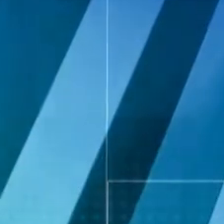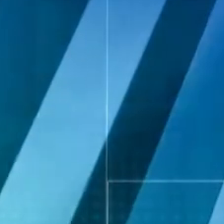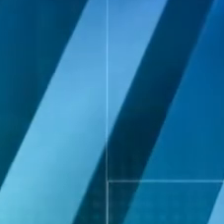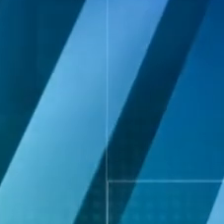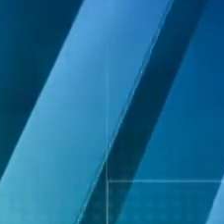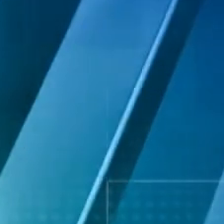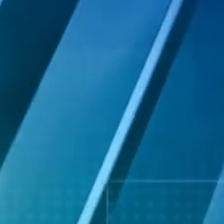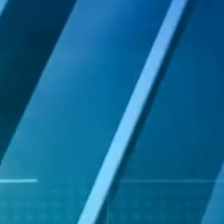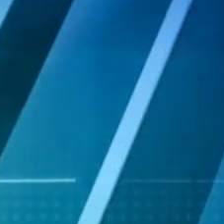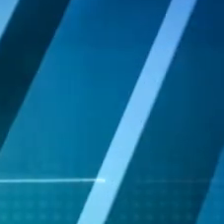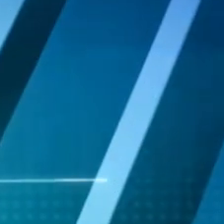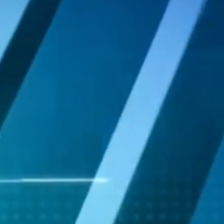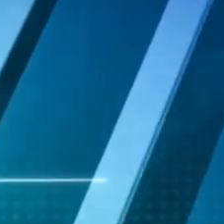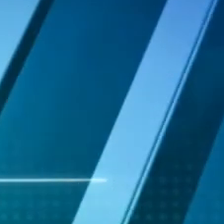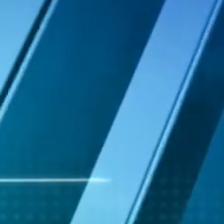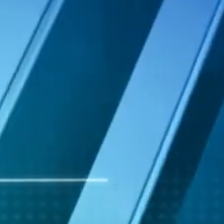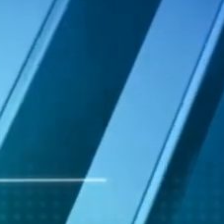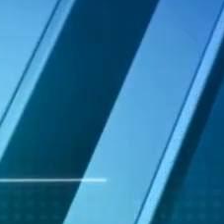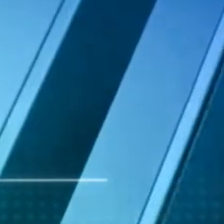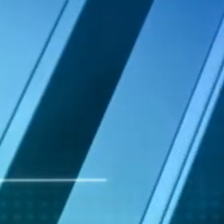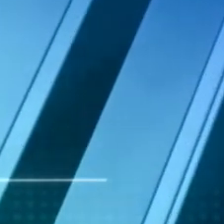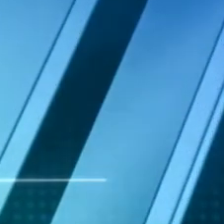МУЗЫКАЛЬНАЯ ЗАСТАВКА